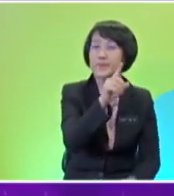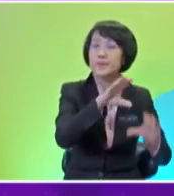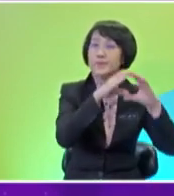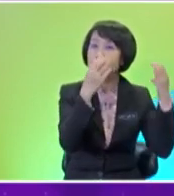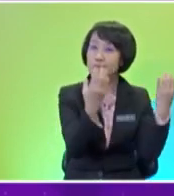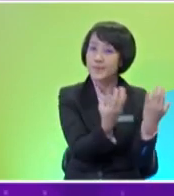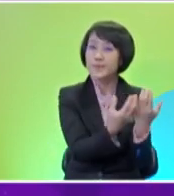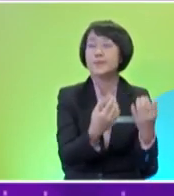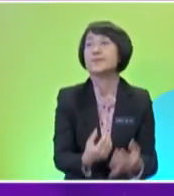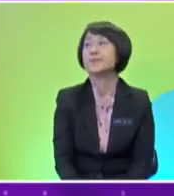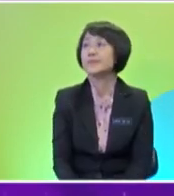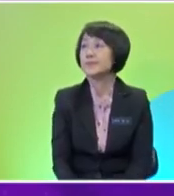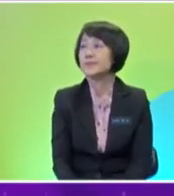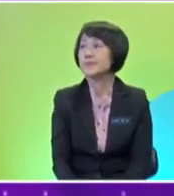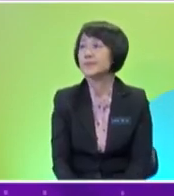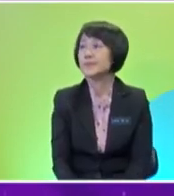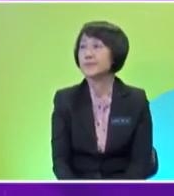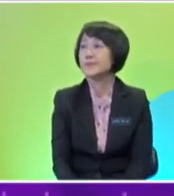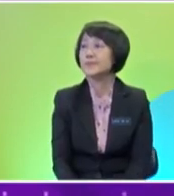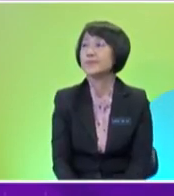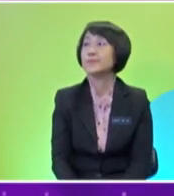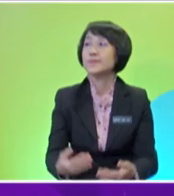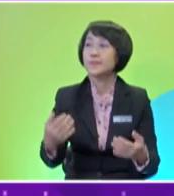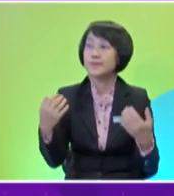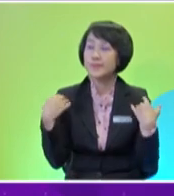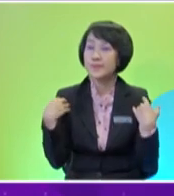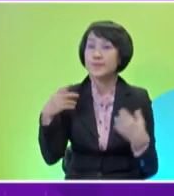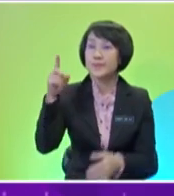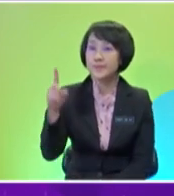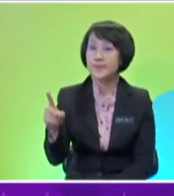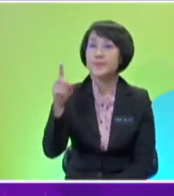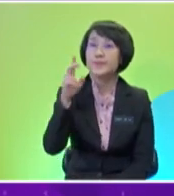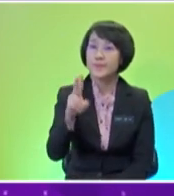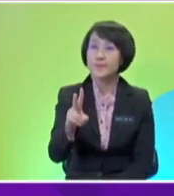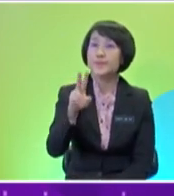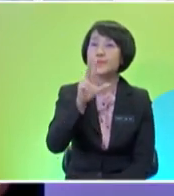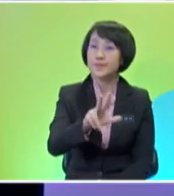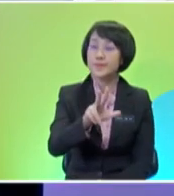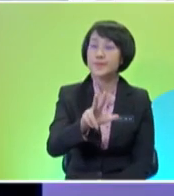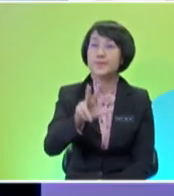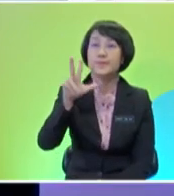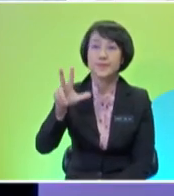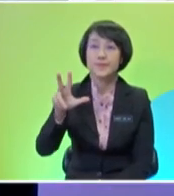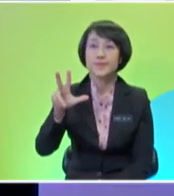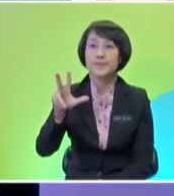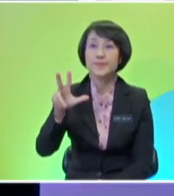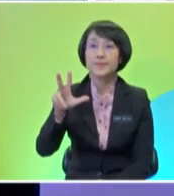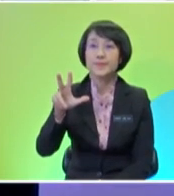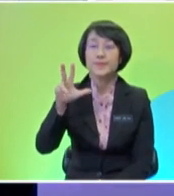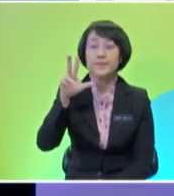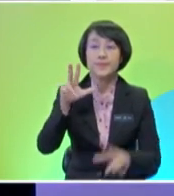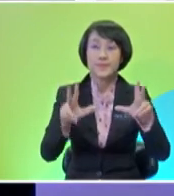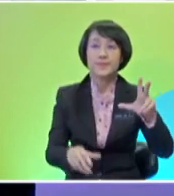kumpulan jadi ada 1 2 3 jadi 30